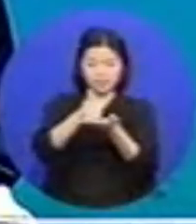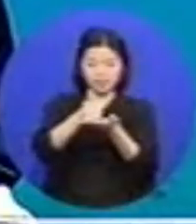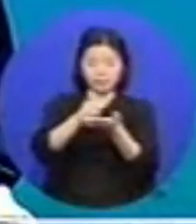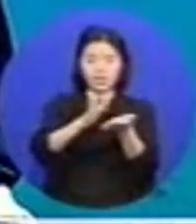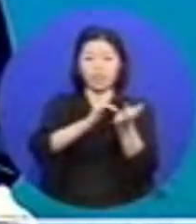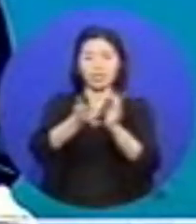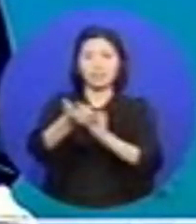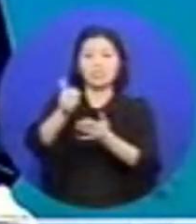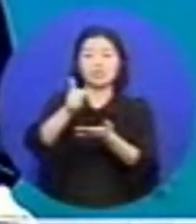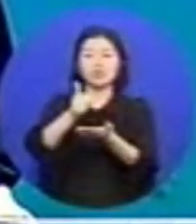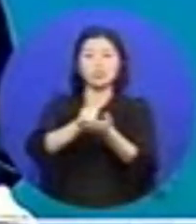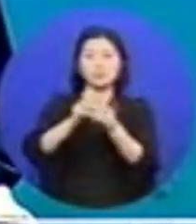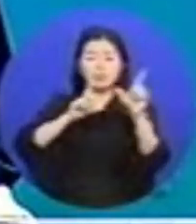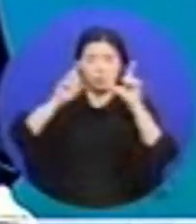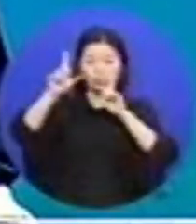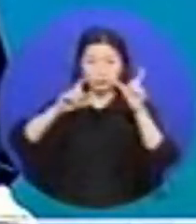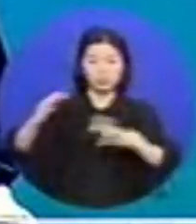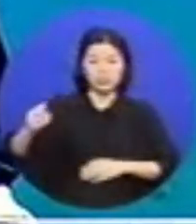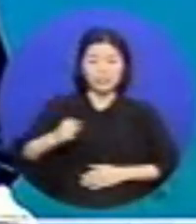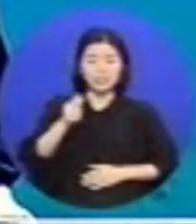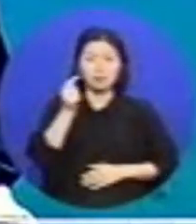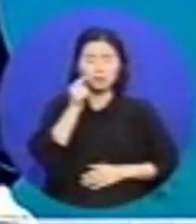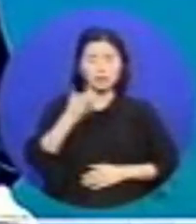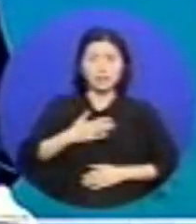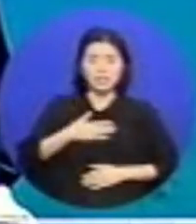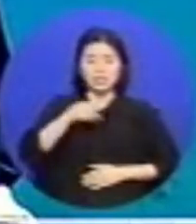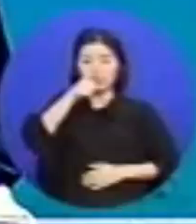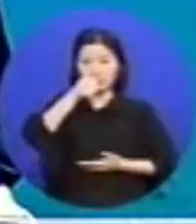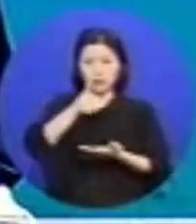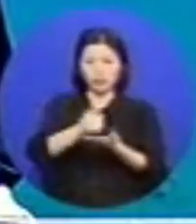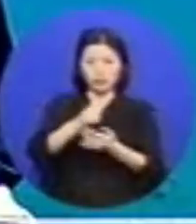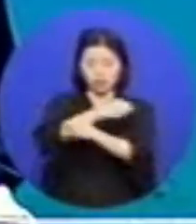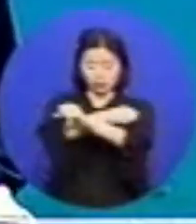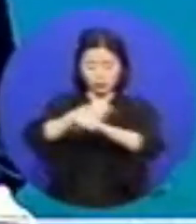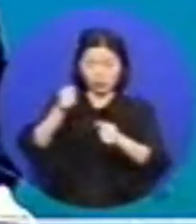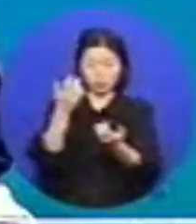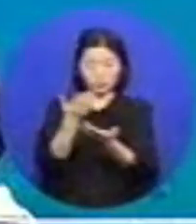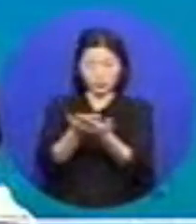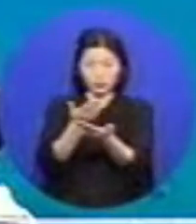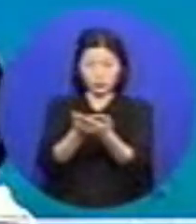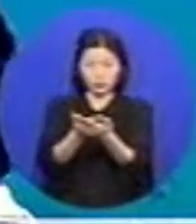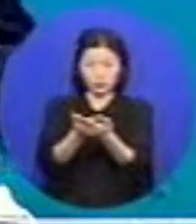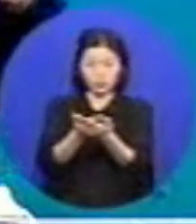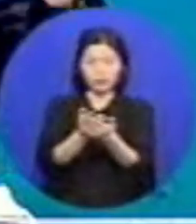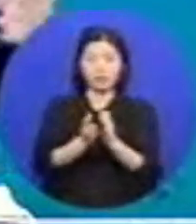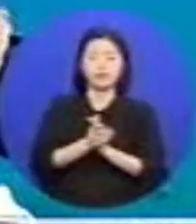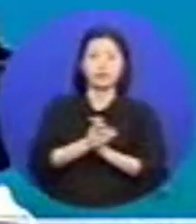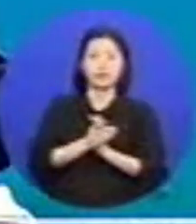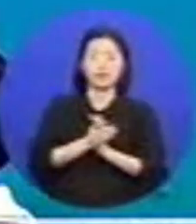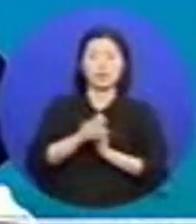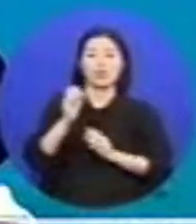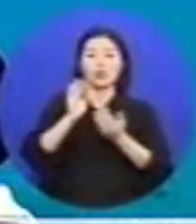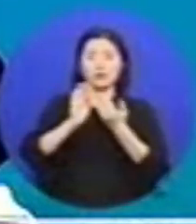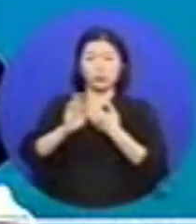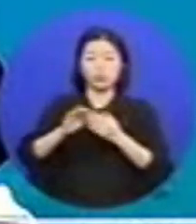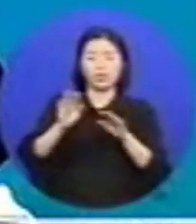예수님의 모습을 갖지 못한 이 죄인을 용서하소서. 그리고 딸의 방에